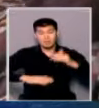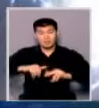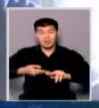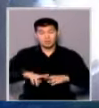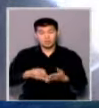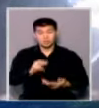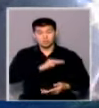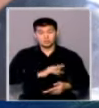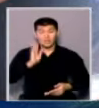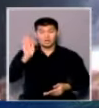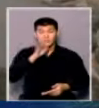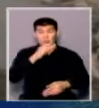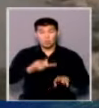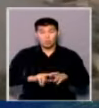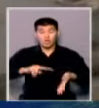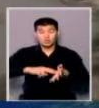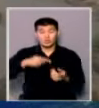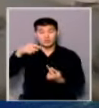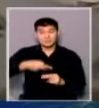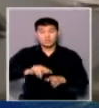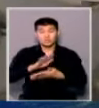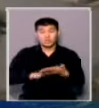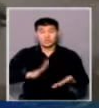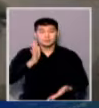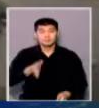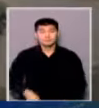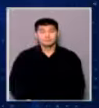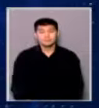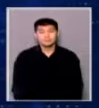оқу-жаттығу жұмыстары алдағы уақытта жоспарға сай жалғасады.